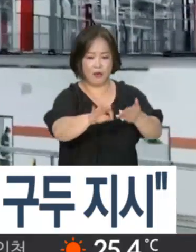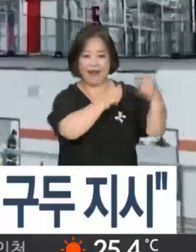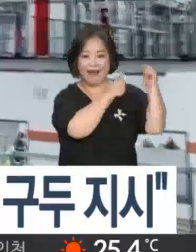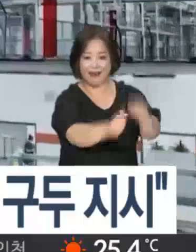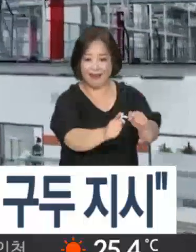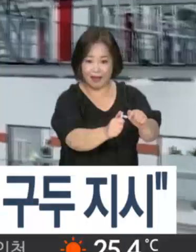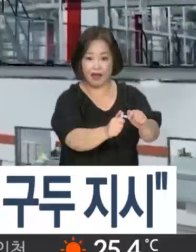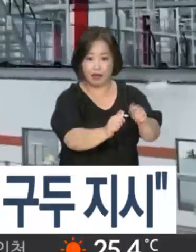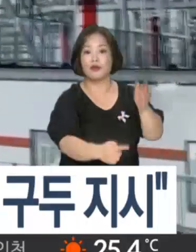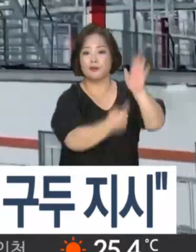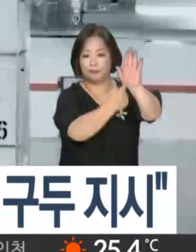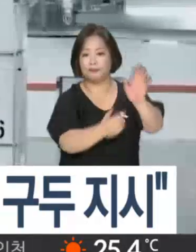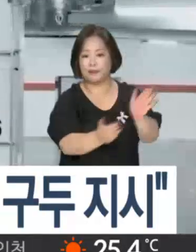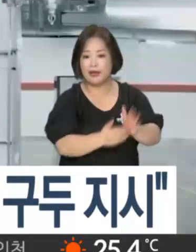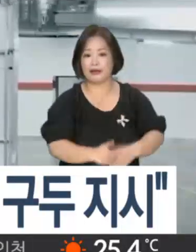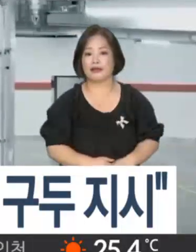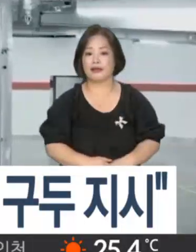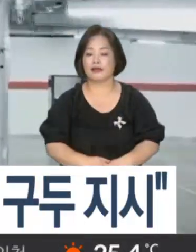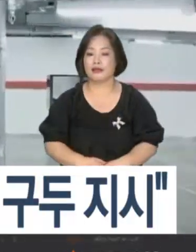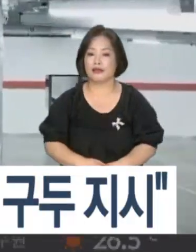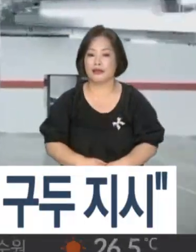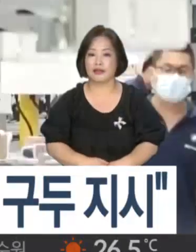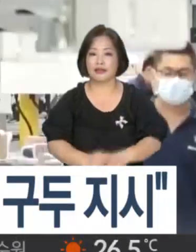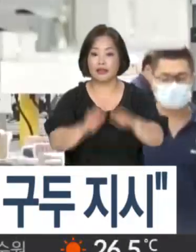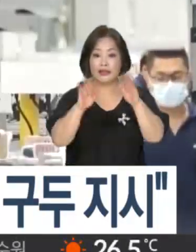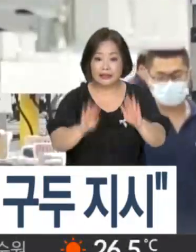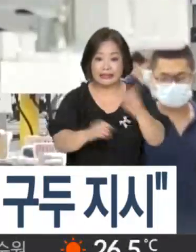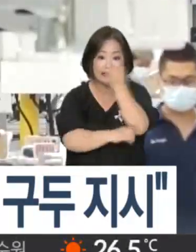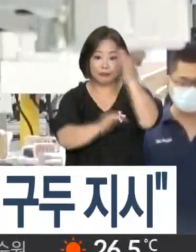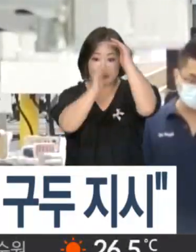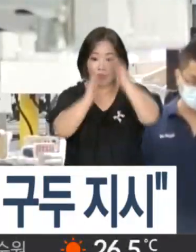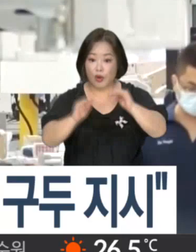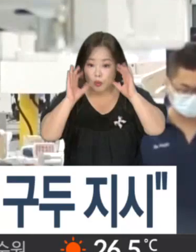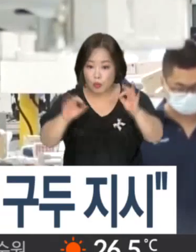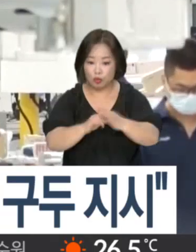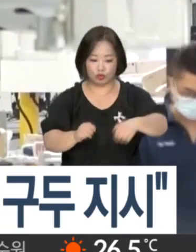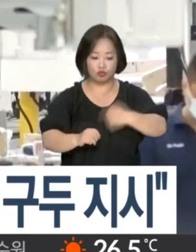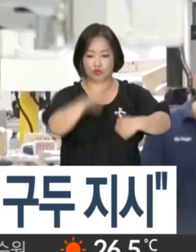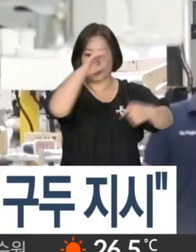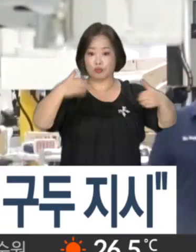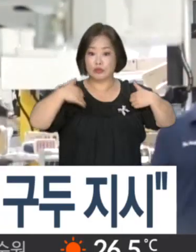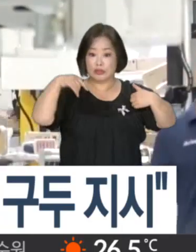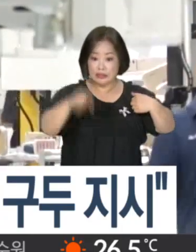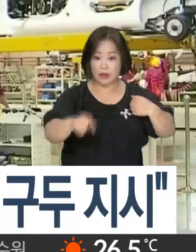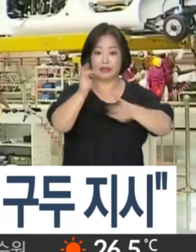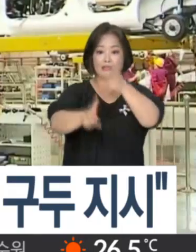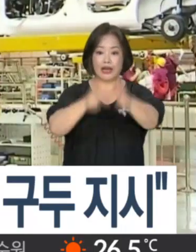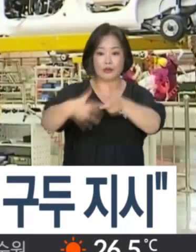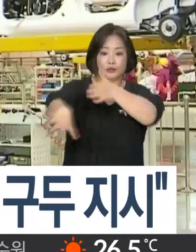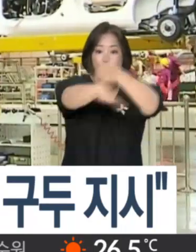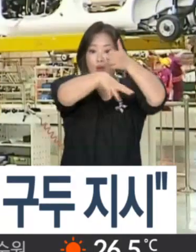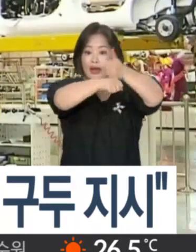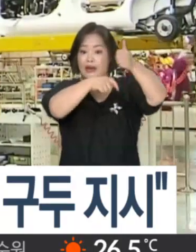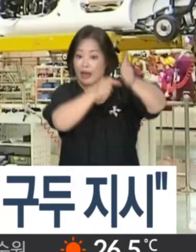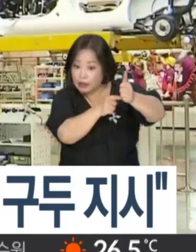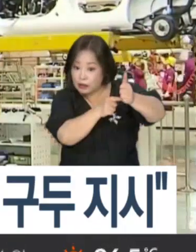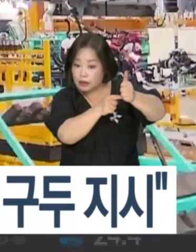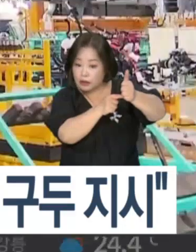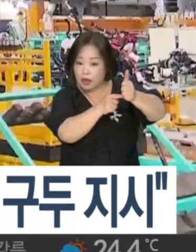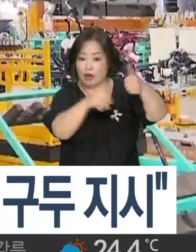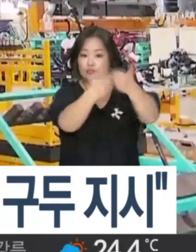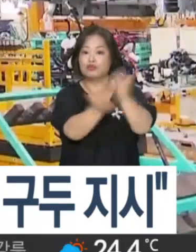일본 요미우리신문이 보도했습니다이 신문은 중국 정부에서 산업정책을 담당하는 공업정보화부